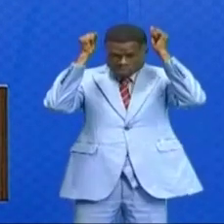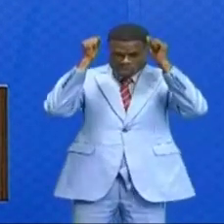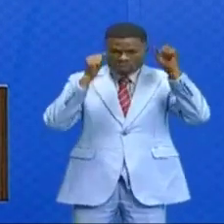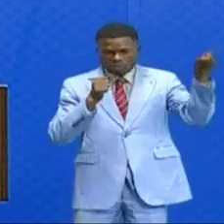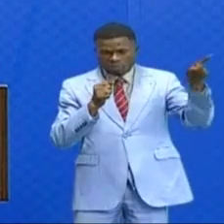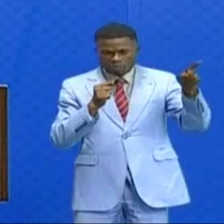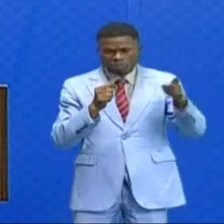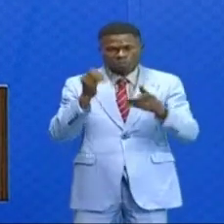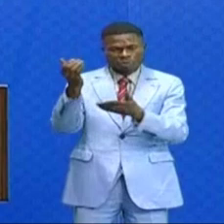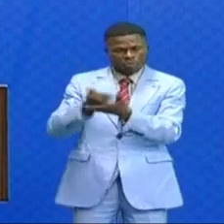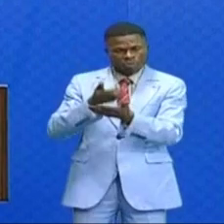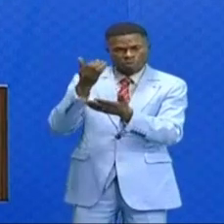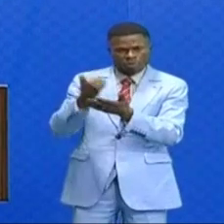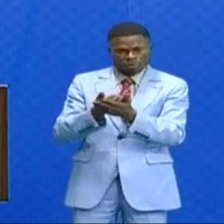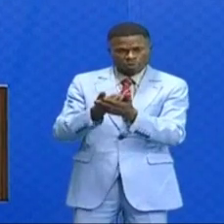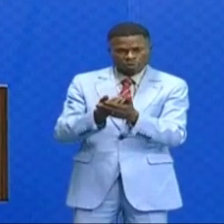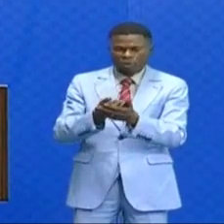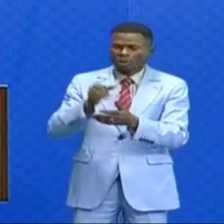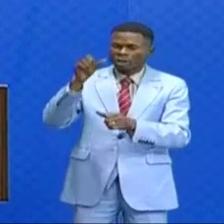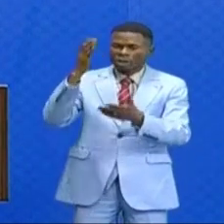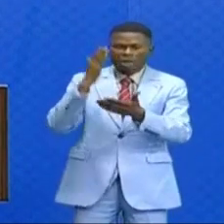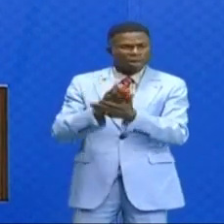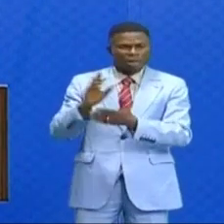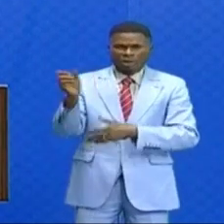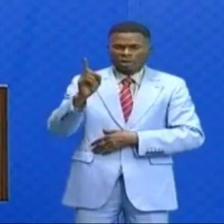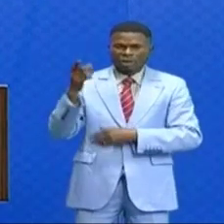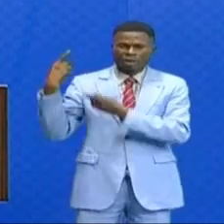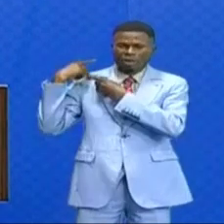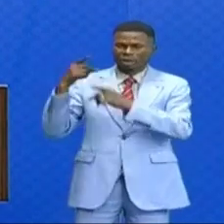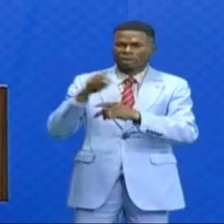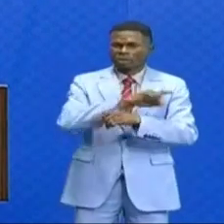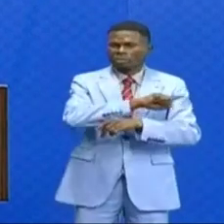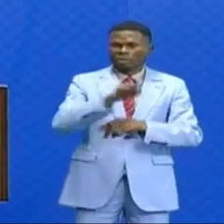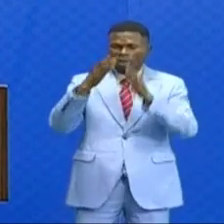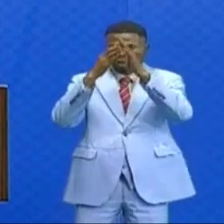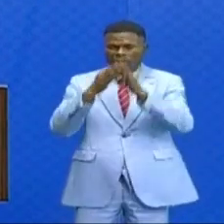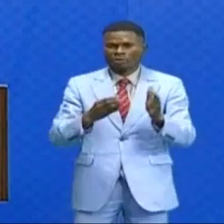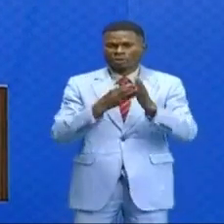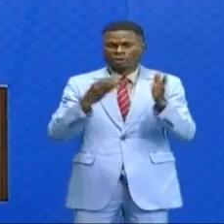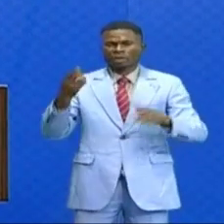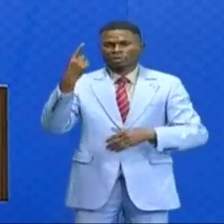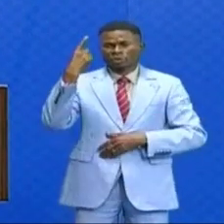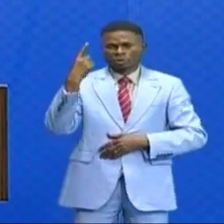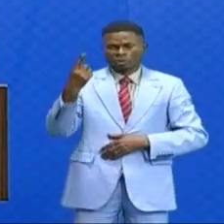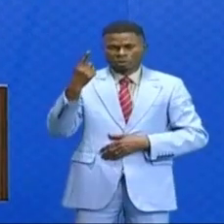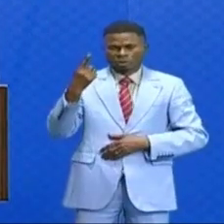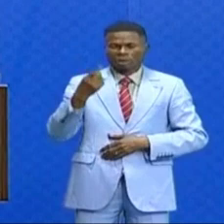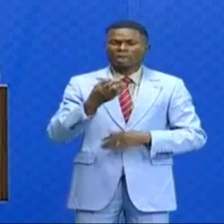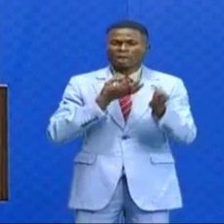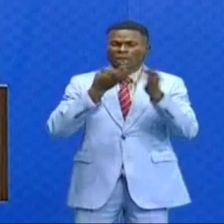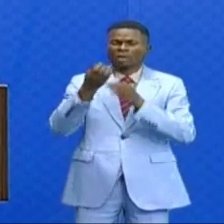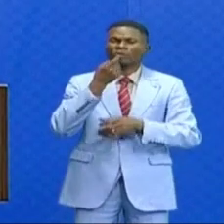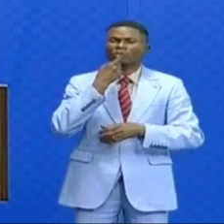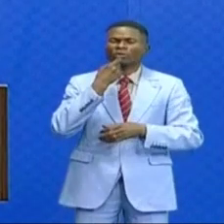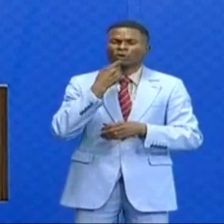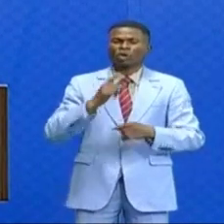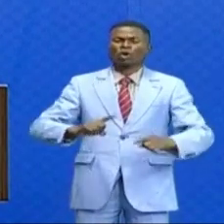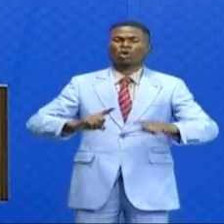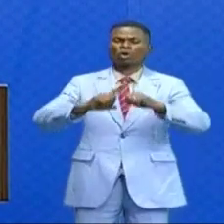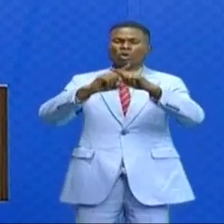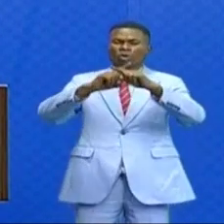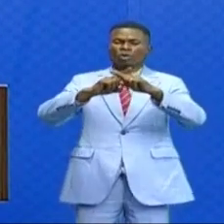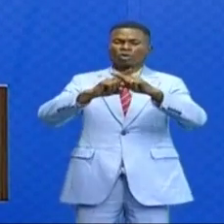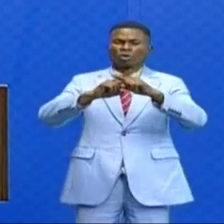qu'elle exploite de manière ininterrompue depuis 1971. Il a fait l'historique du conflit qui